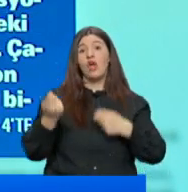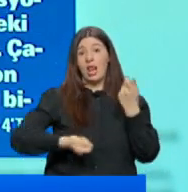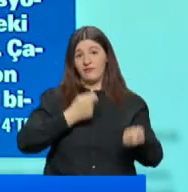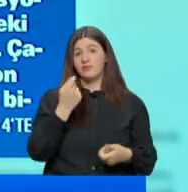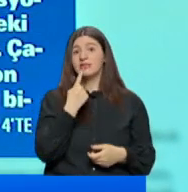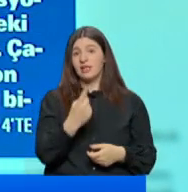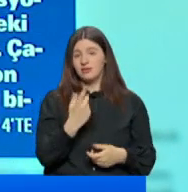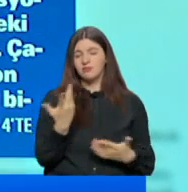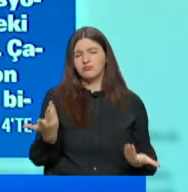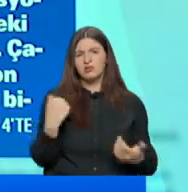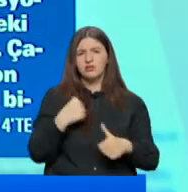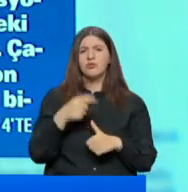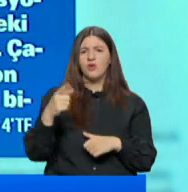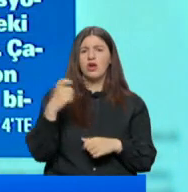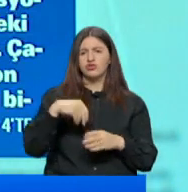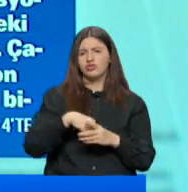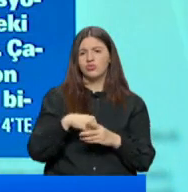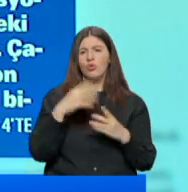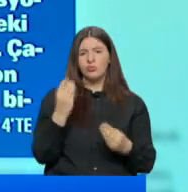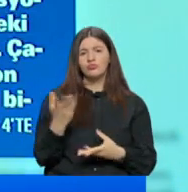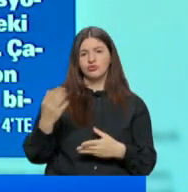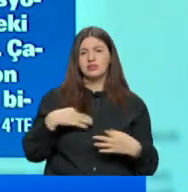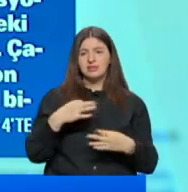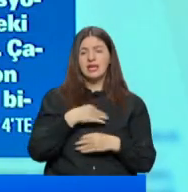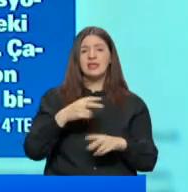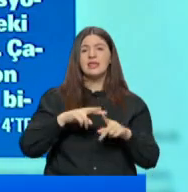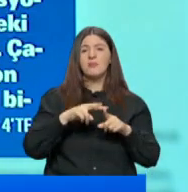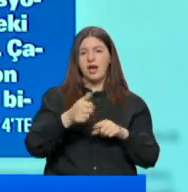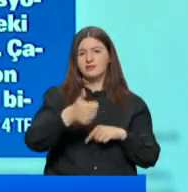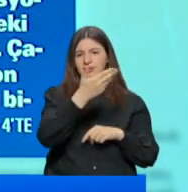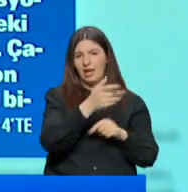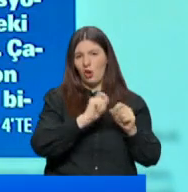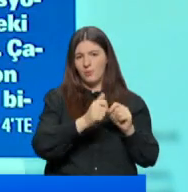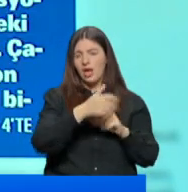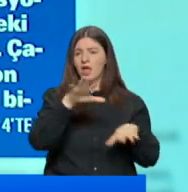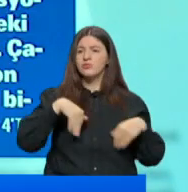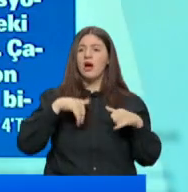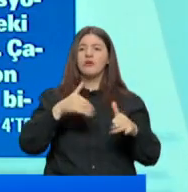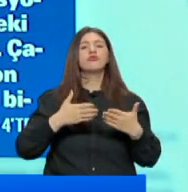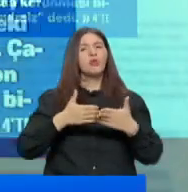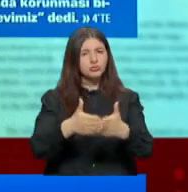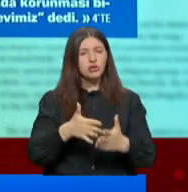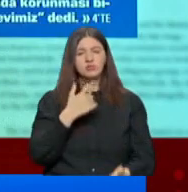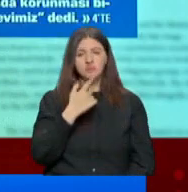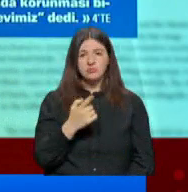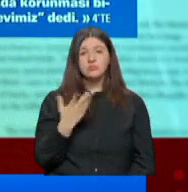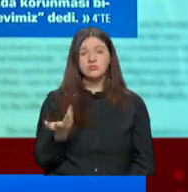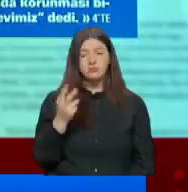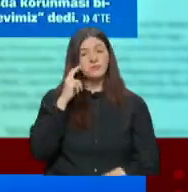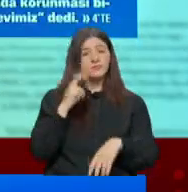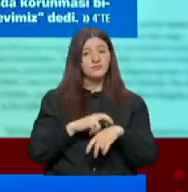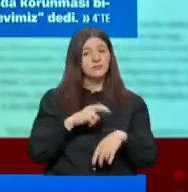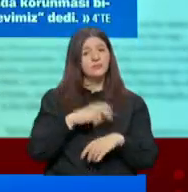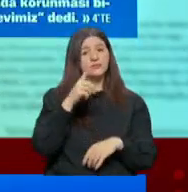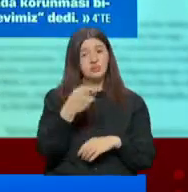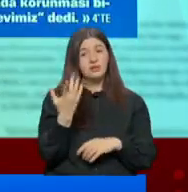görevimiz dedi. Yine bu ay içinde olmuştu. Sayın Nurettin Nebati, hepimiz aynı gemideyiz demişti ve